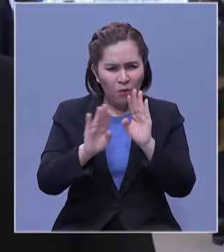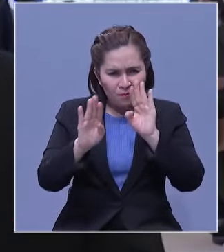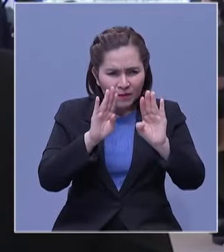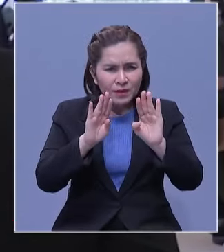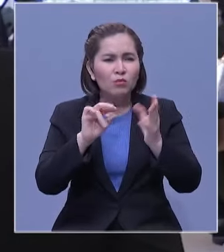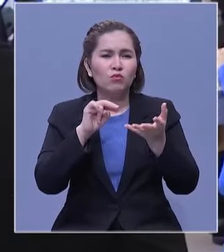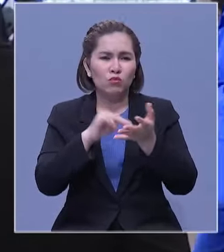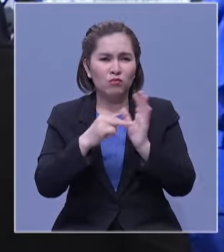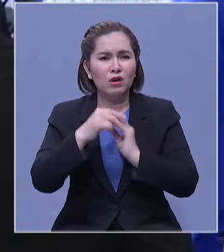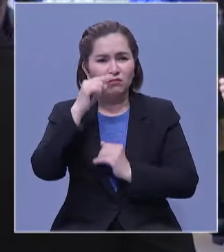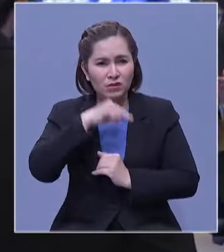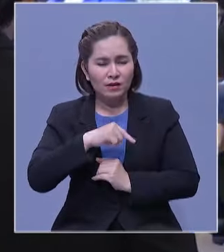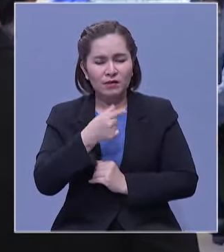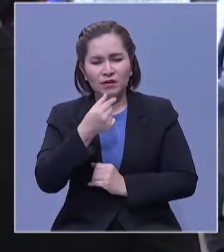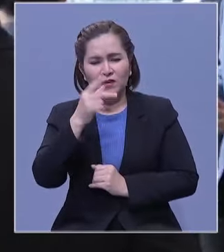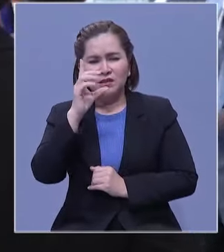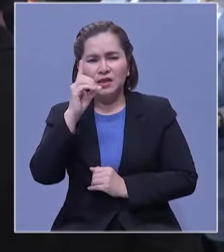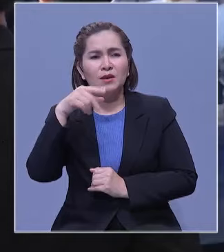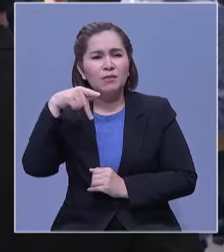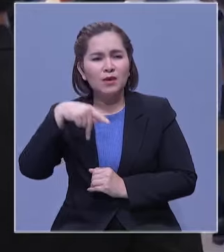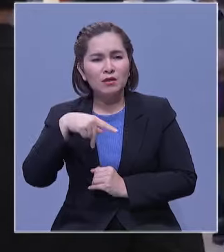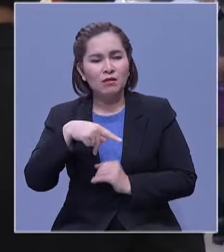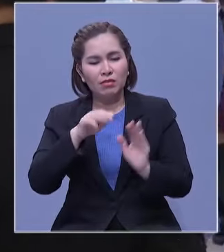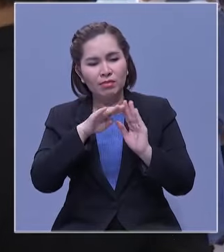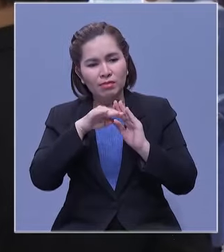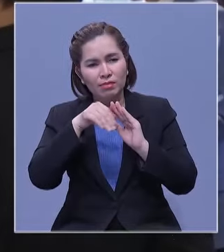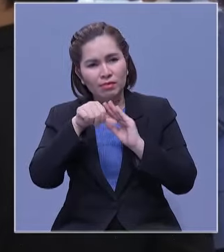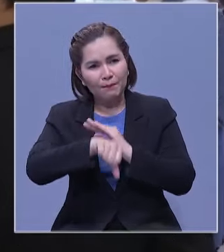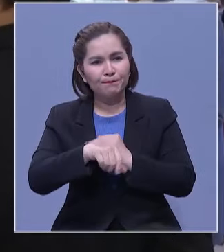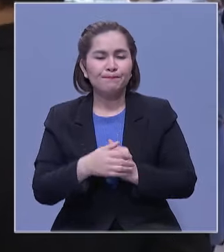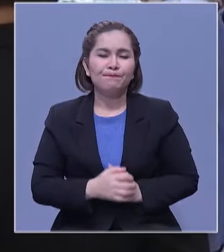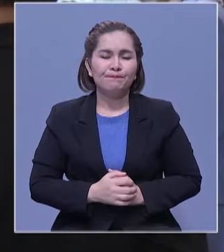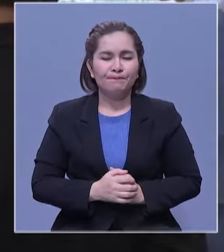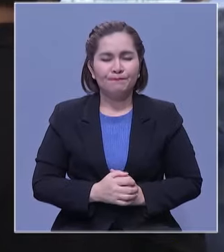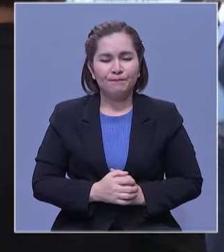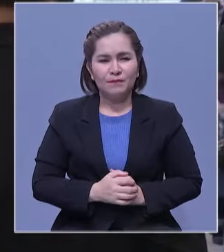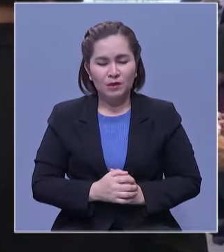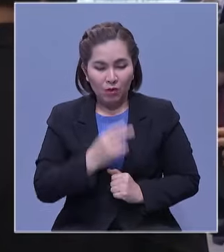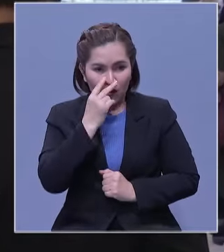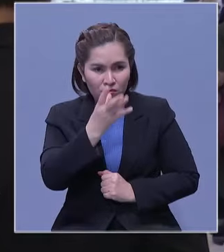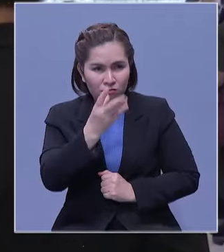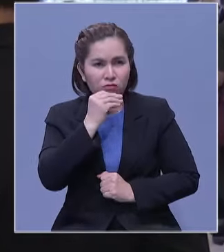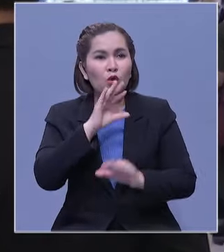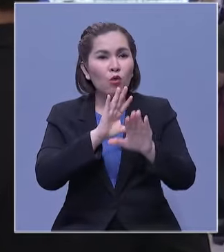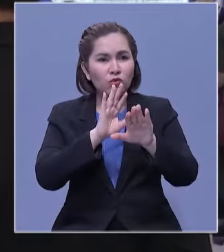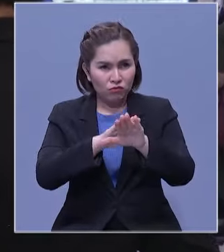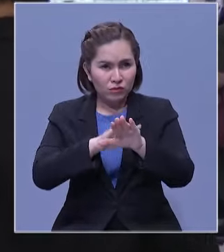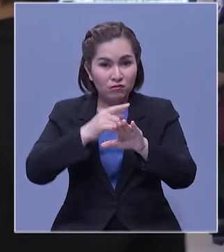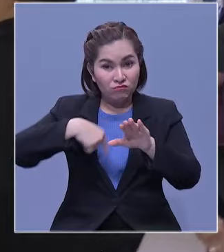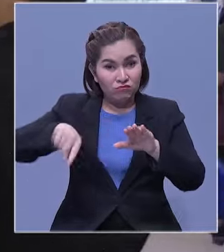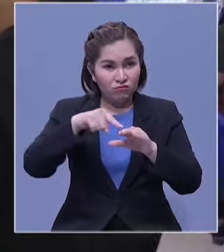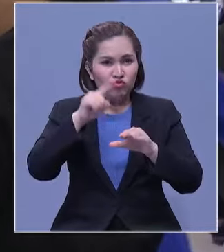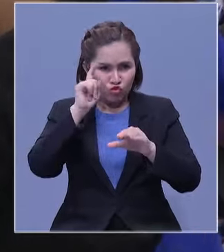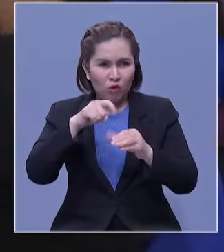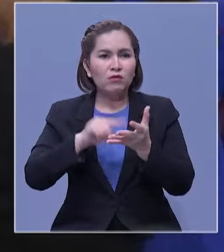เนี่ย GDPเราต่ำมากนะครับซึ่งอันนี้ก็เป็นสัญญาณที่จะเตือนพวกเราแล้วว่าเราต้องมีการ